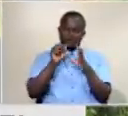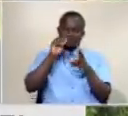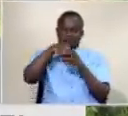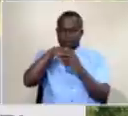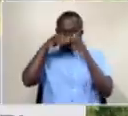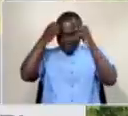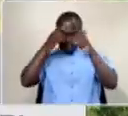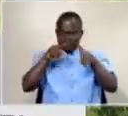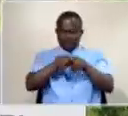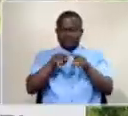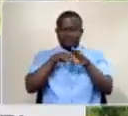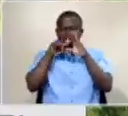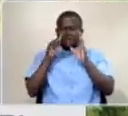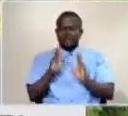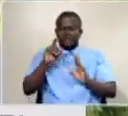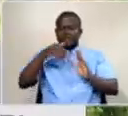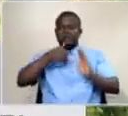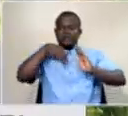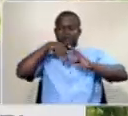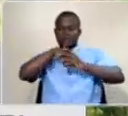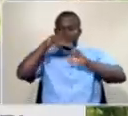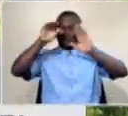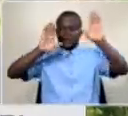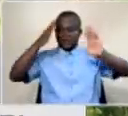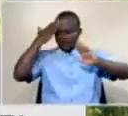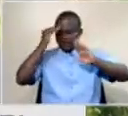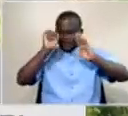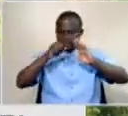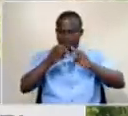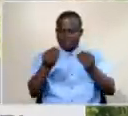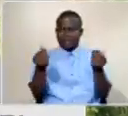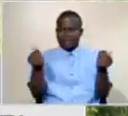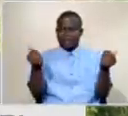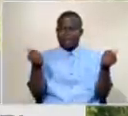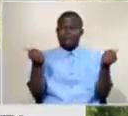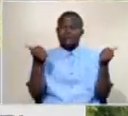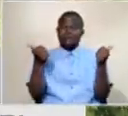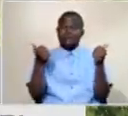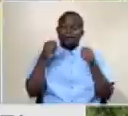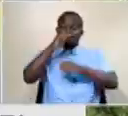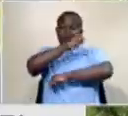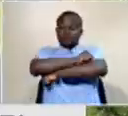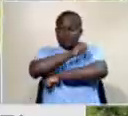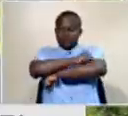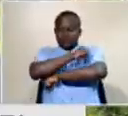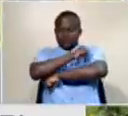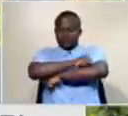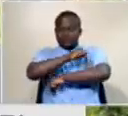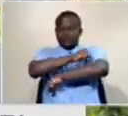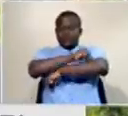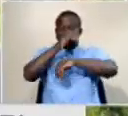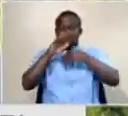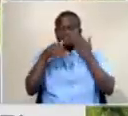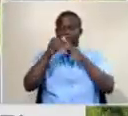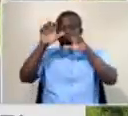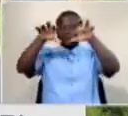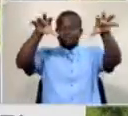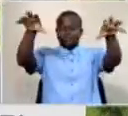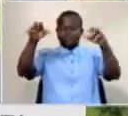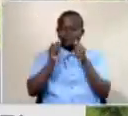burezi nk'abanyamuryango bakwiriye kugeramo uruhare kugira ngo bikemuke. Hari ubwitabire bw'amashuri bw'abanyeshuri ku